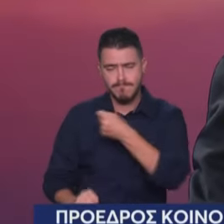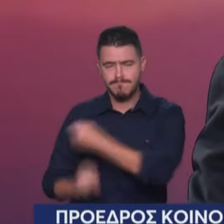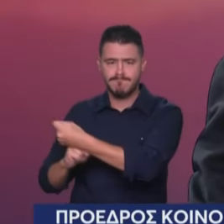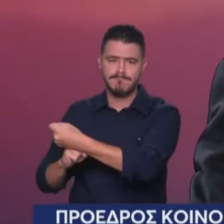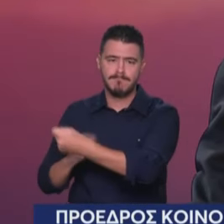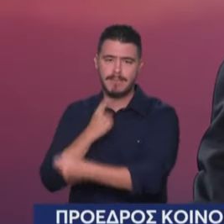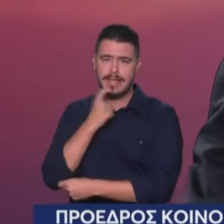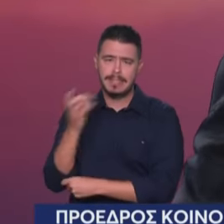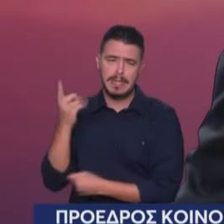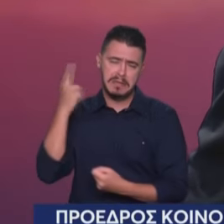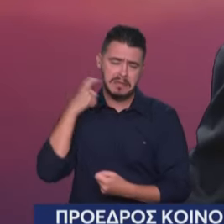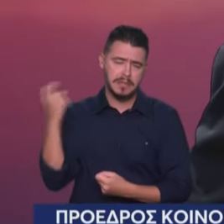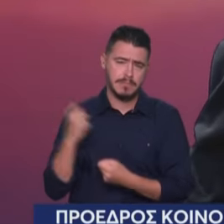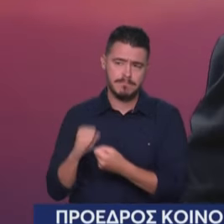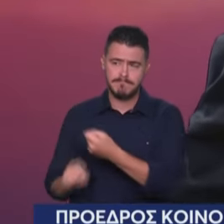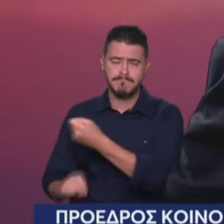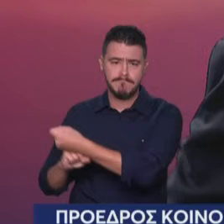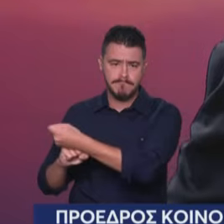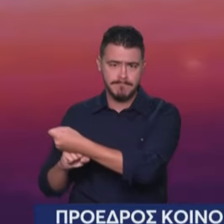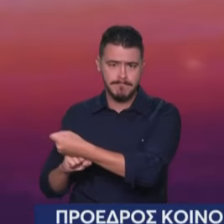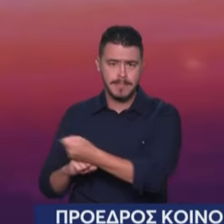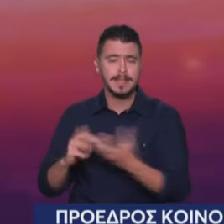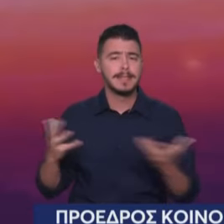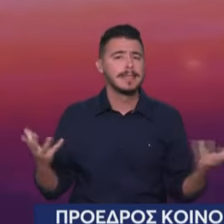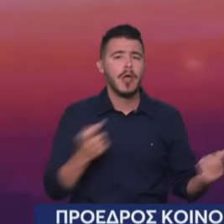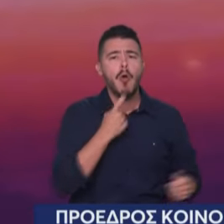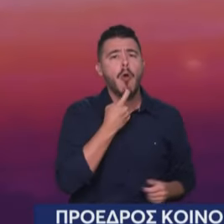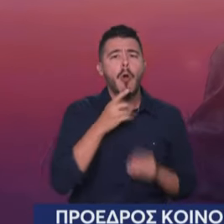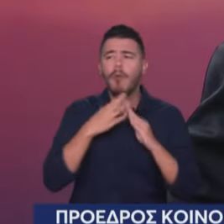Κασελάκη, με τον Κασελάκη. Τι είναι τελικά ο